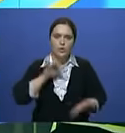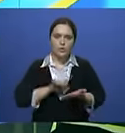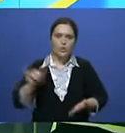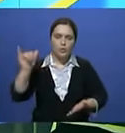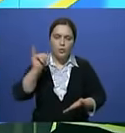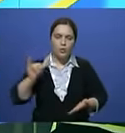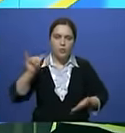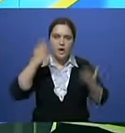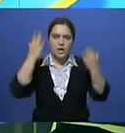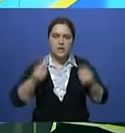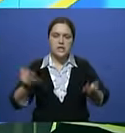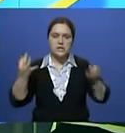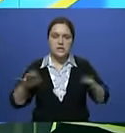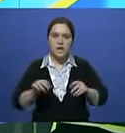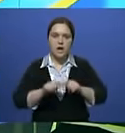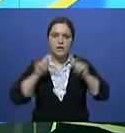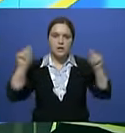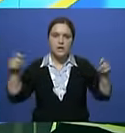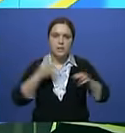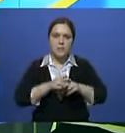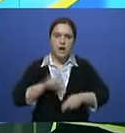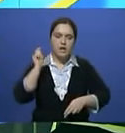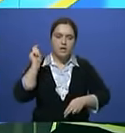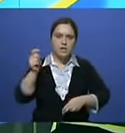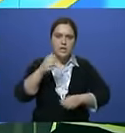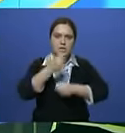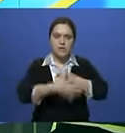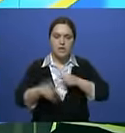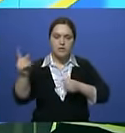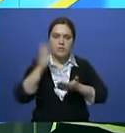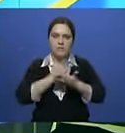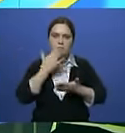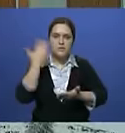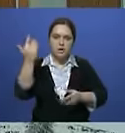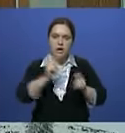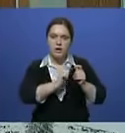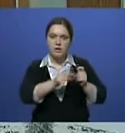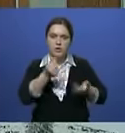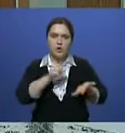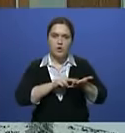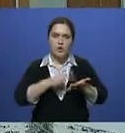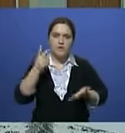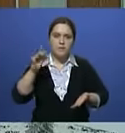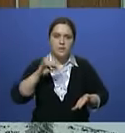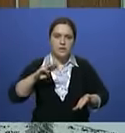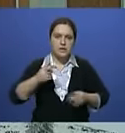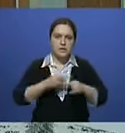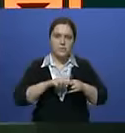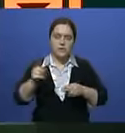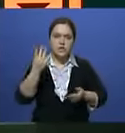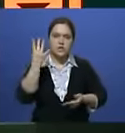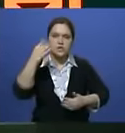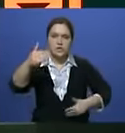честь Дня Независимости открылся теннисный центр Он построен на средства иностранных инвесторов стоимость проекта почти 2 млрд тенге в центре четыре